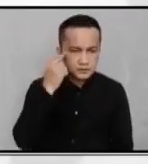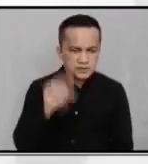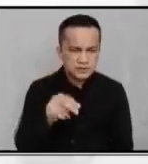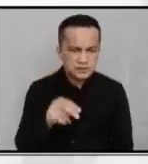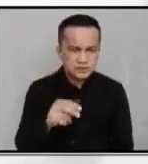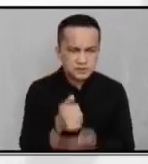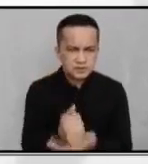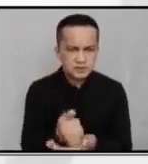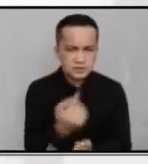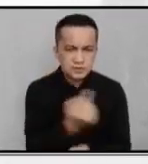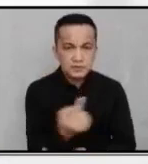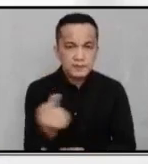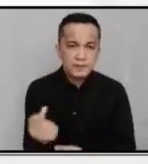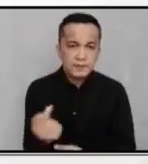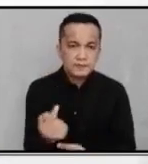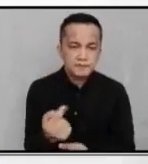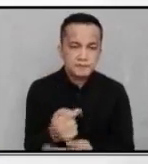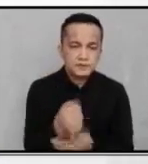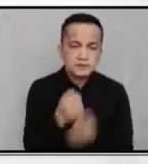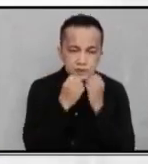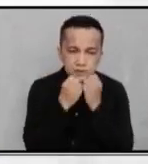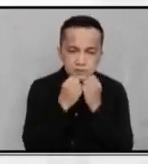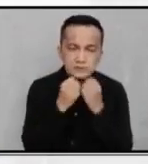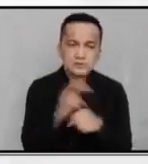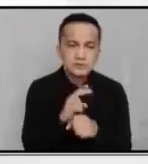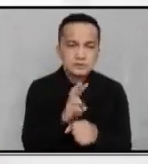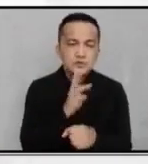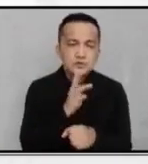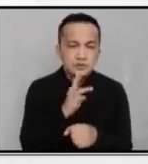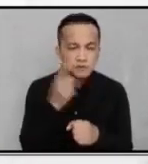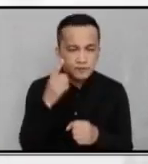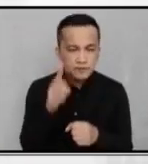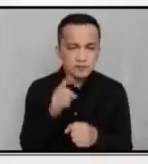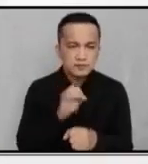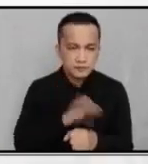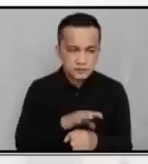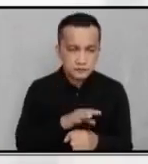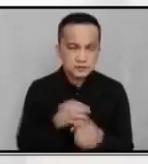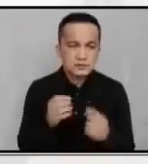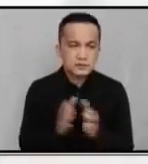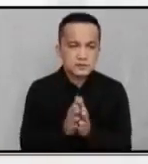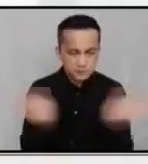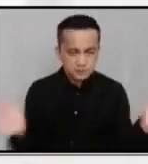bawat isa sa masinop na paggamit ng tubig para na rin sa kapakinabangan ng karamihan.